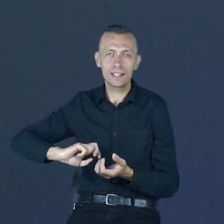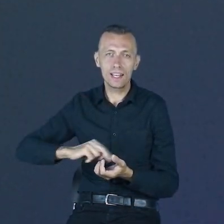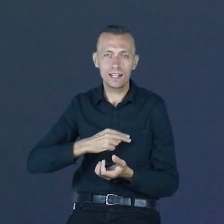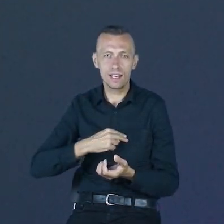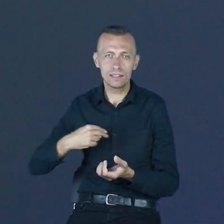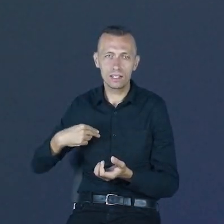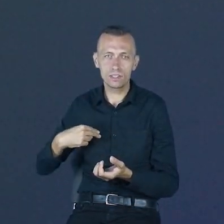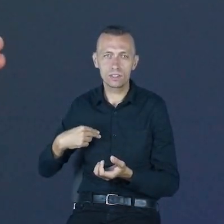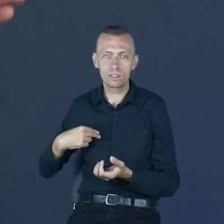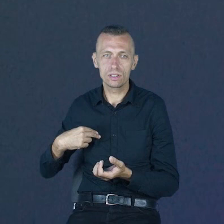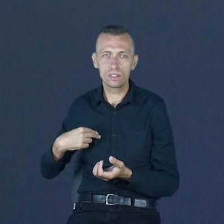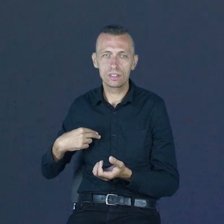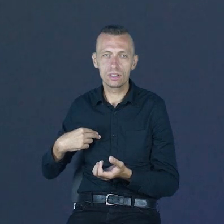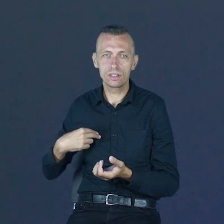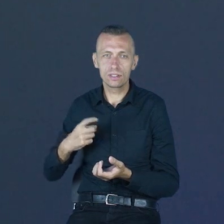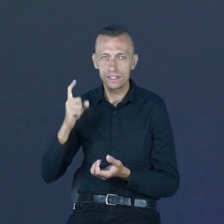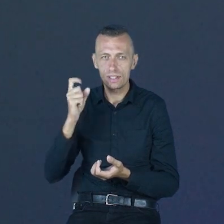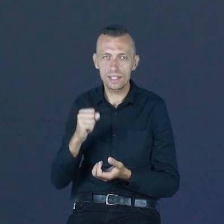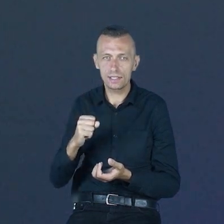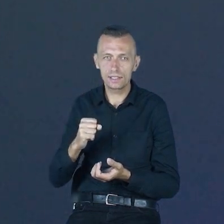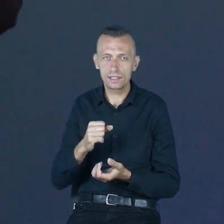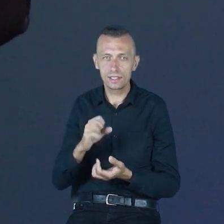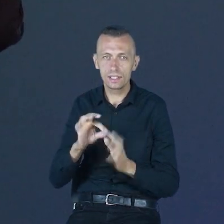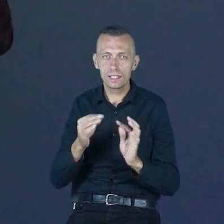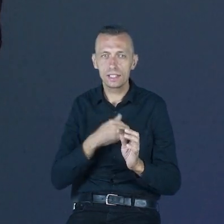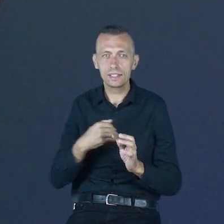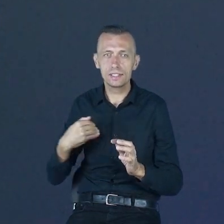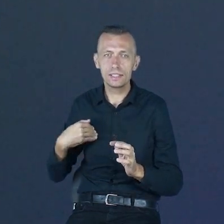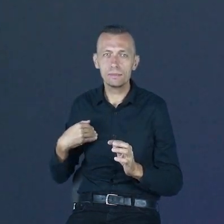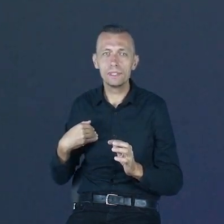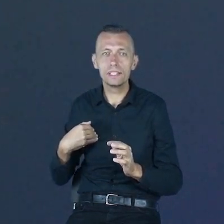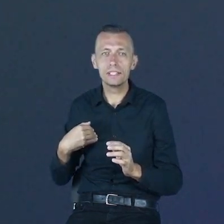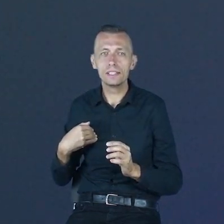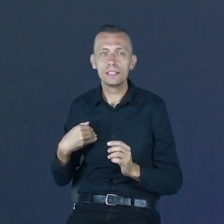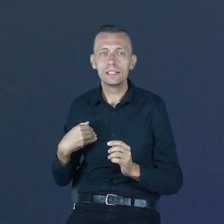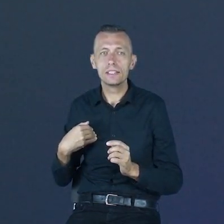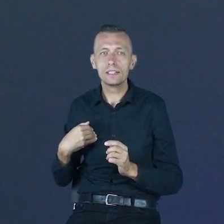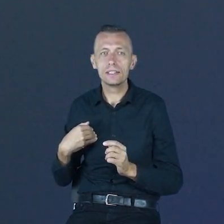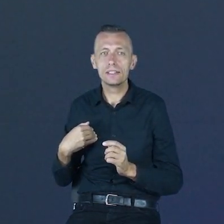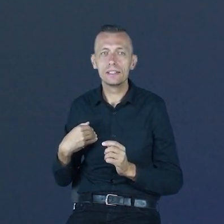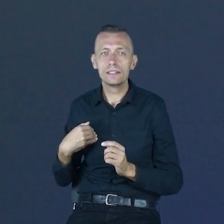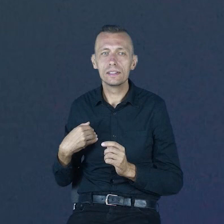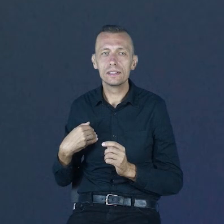pragnienia. Gdy jesteśmy w relacji z Nim, to nasze serce zaczyna współgrać z Bożym sercem i w